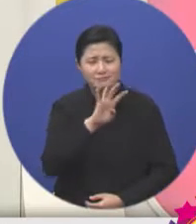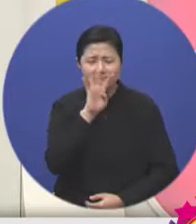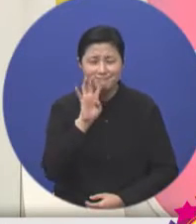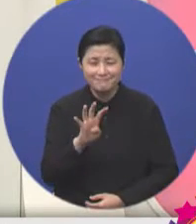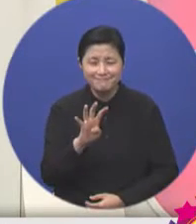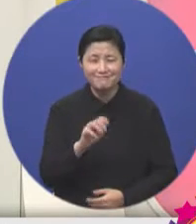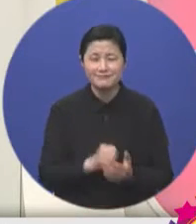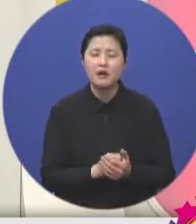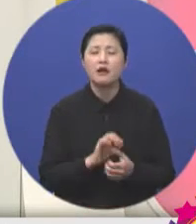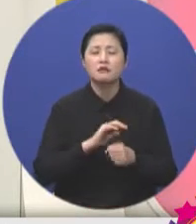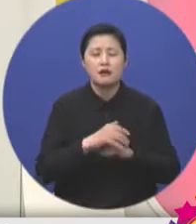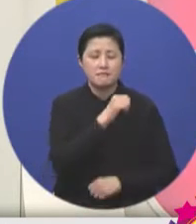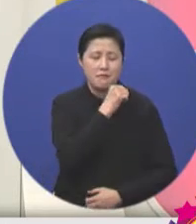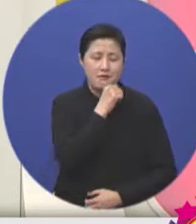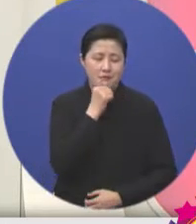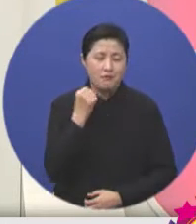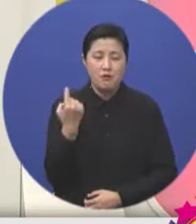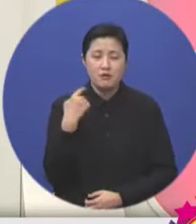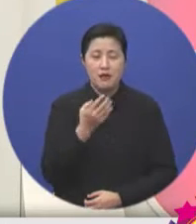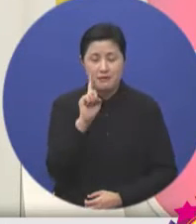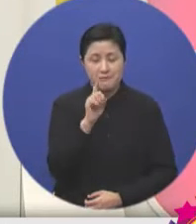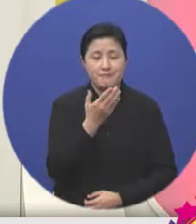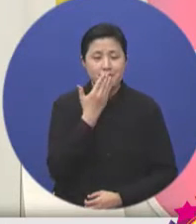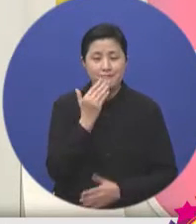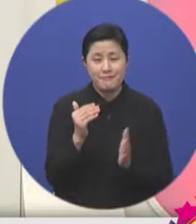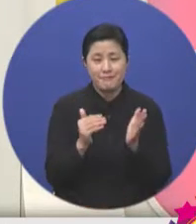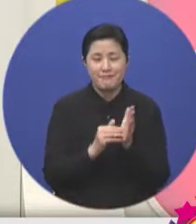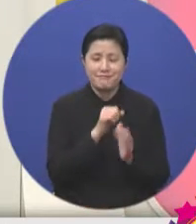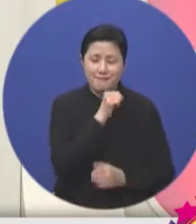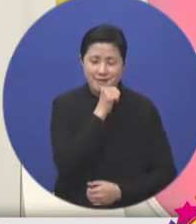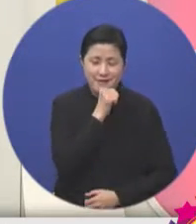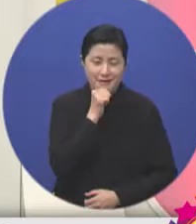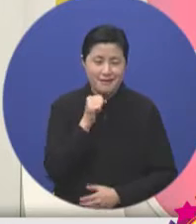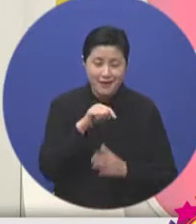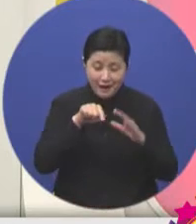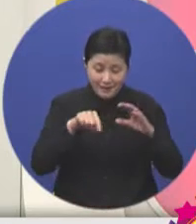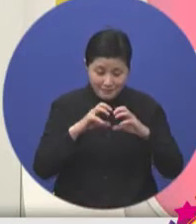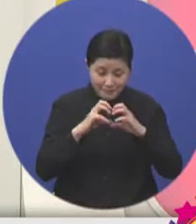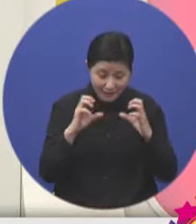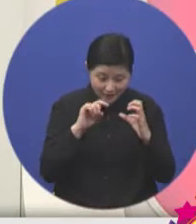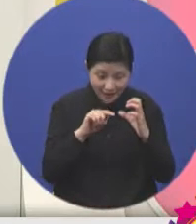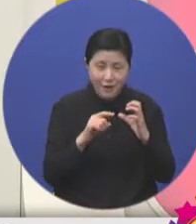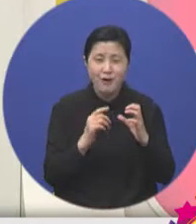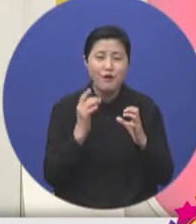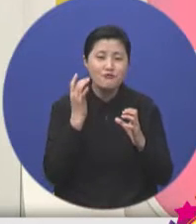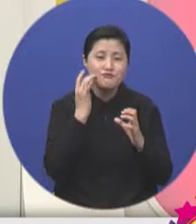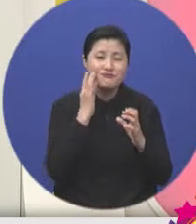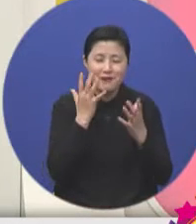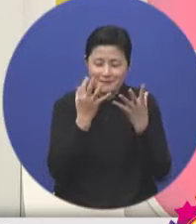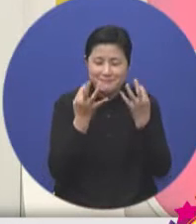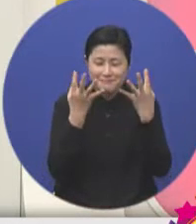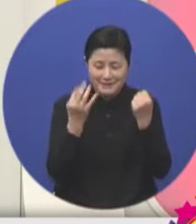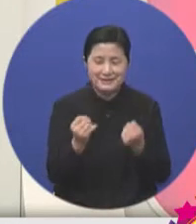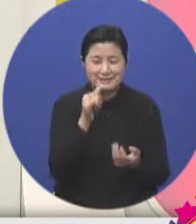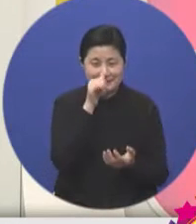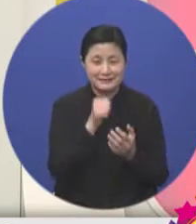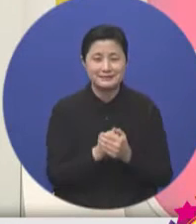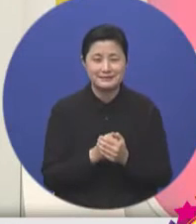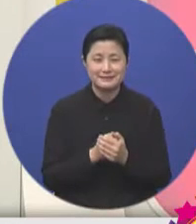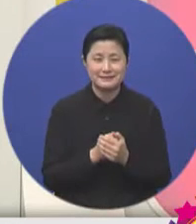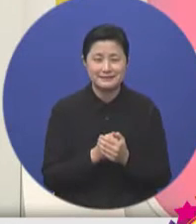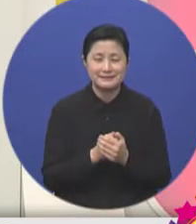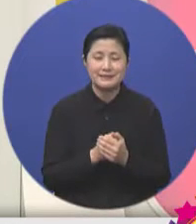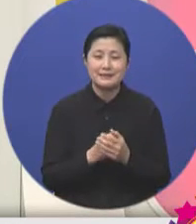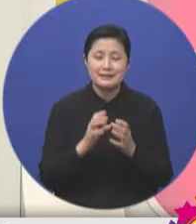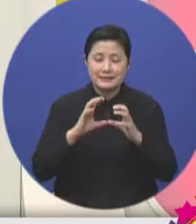근데 사과가 정말 맛있더라고요. 저도 어제 하나 먹어봤는데 정말 맛있다. 안에 꿀도 들어가 있고 막 그러죠. 예, 아버님 사과 많이